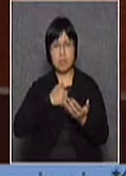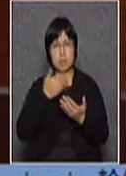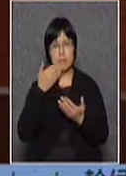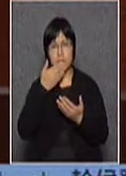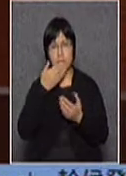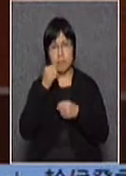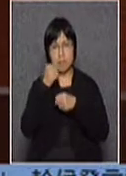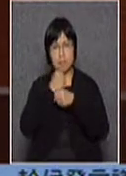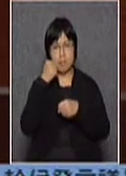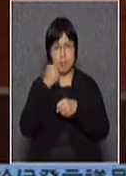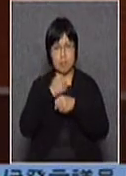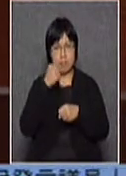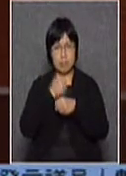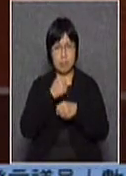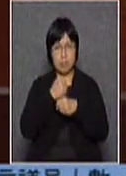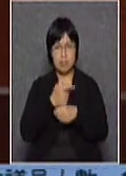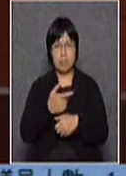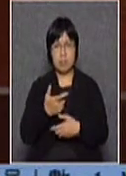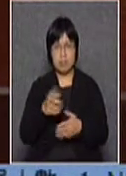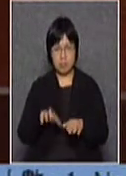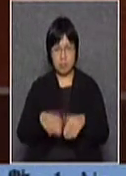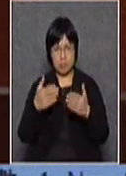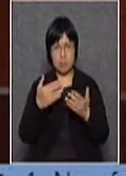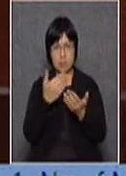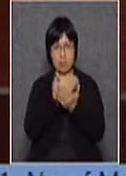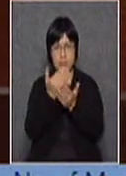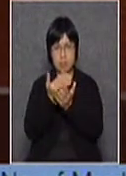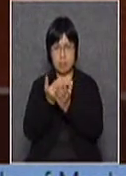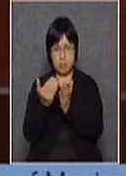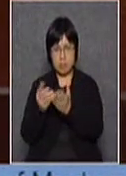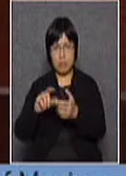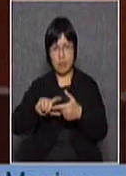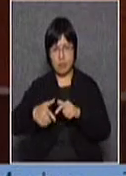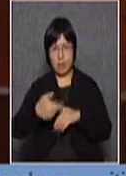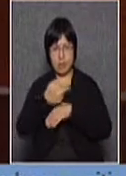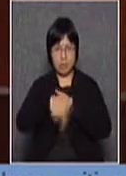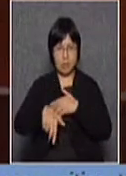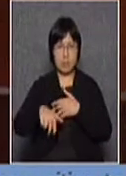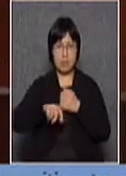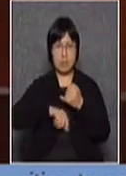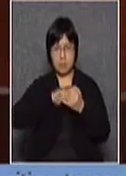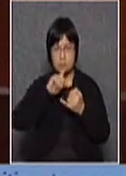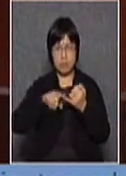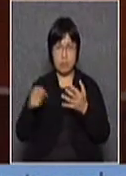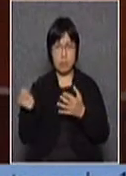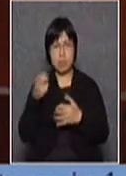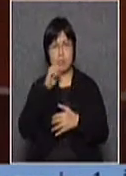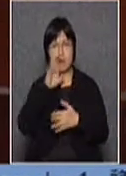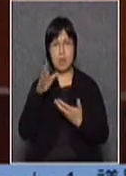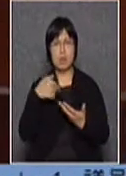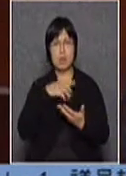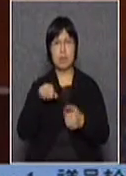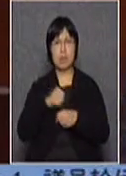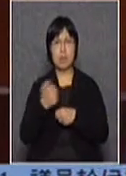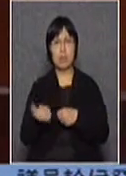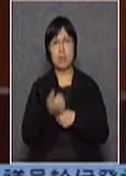就業，當你實施了各種這些措施，我們才再問、啊、我們已經做好了我